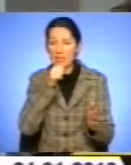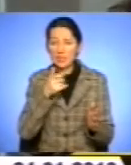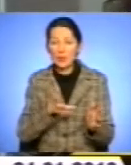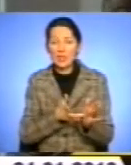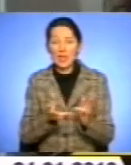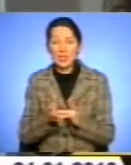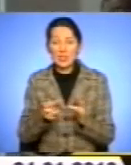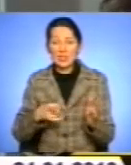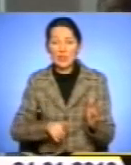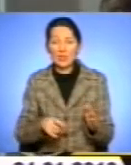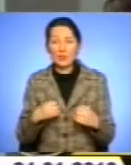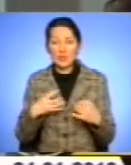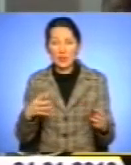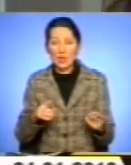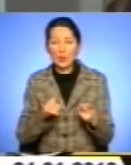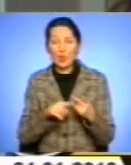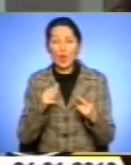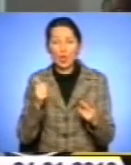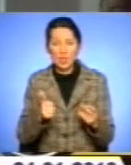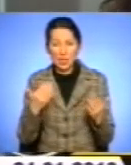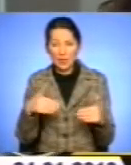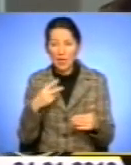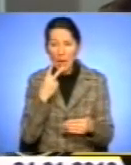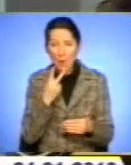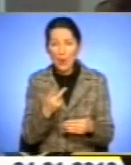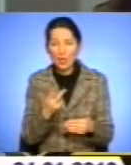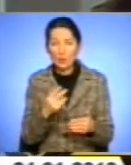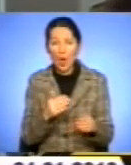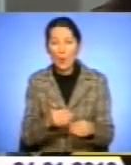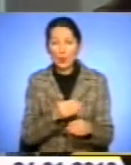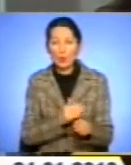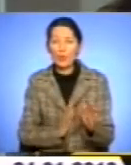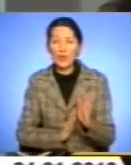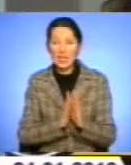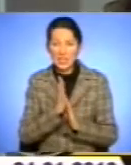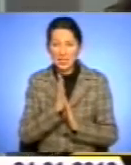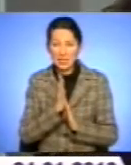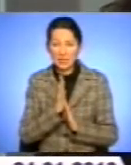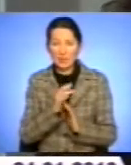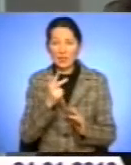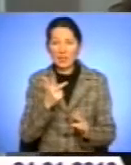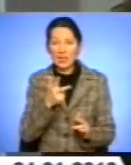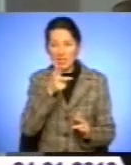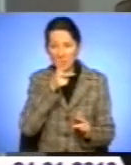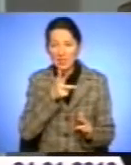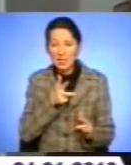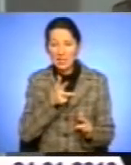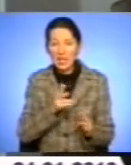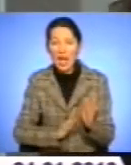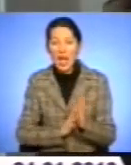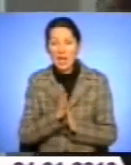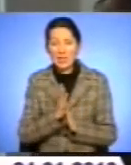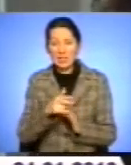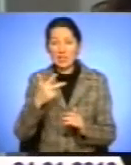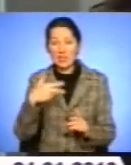ріст захворюваності є, та невідомо, чи він досягне епідеміологічного порогу. Січень розпочався з зниженням захворюваності,